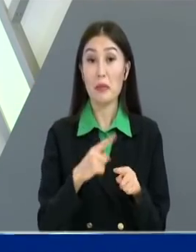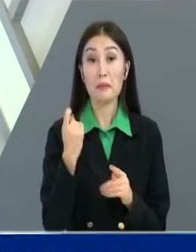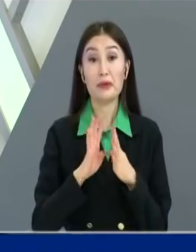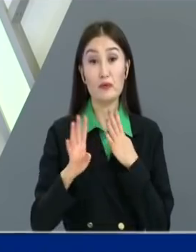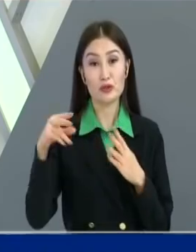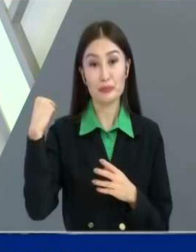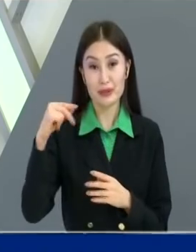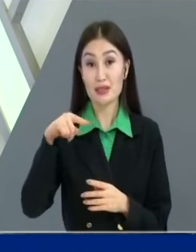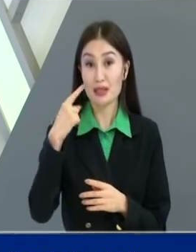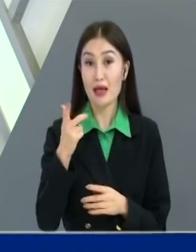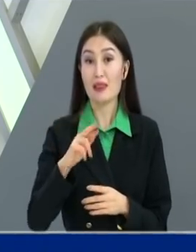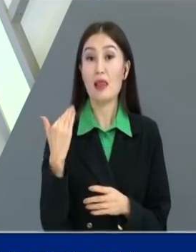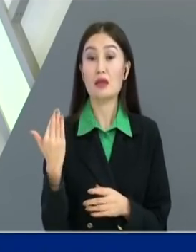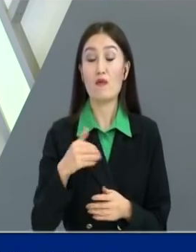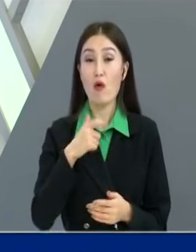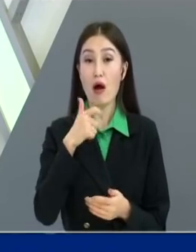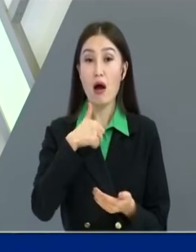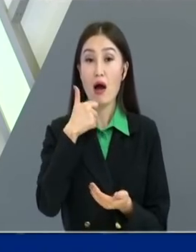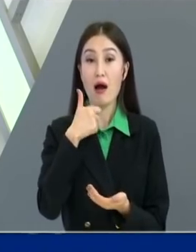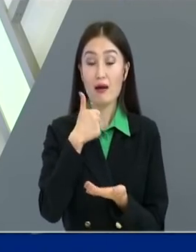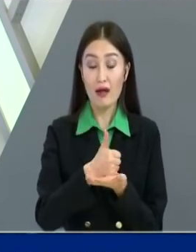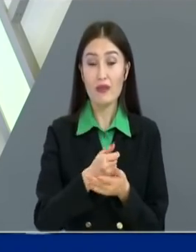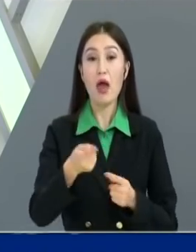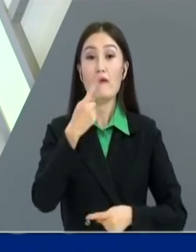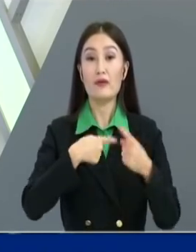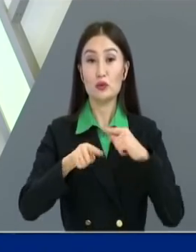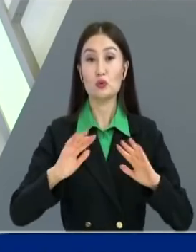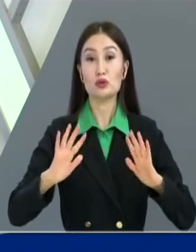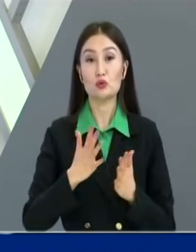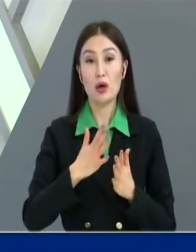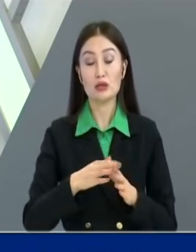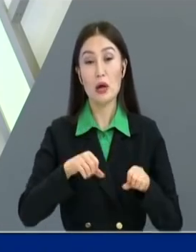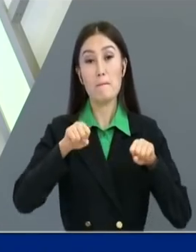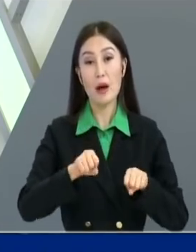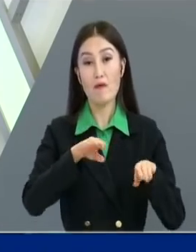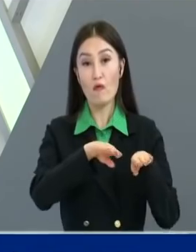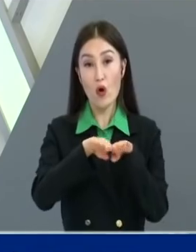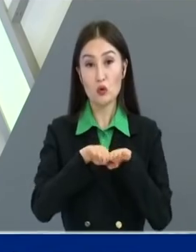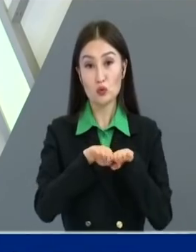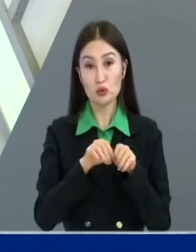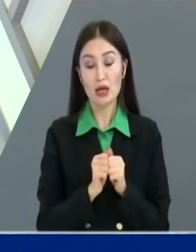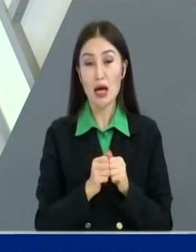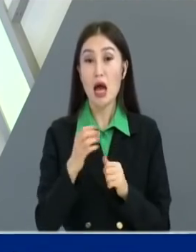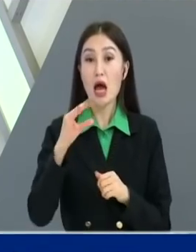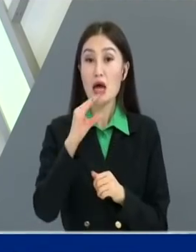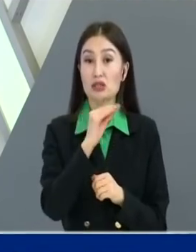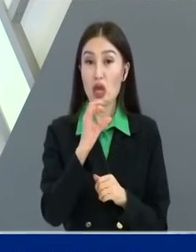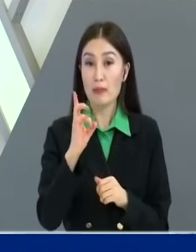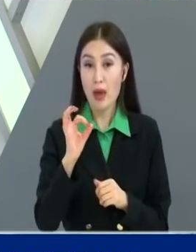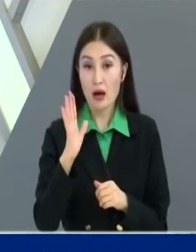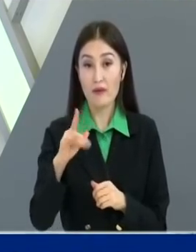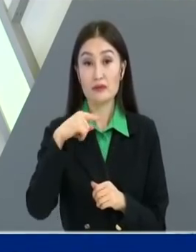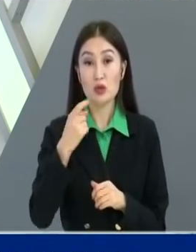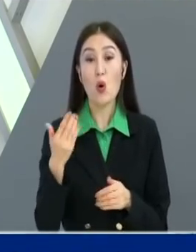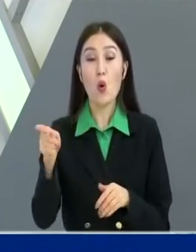президент отметил, что для него сейчас главное вернуть ситуацию в стране в правовое русло. Жээнбеков еще раз подчеркнул, что